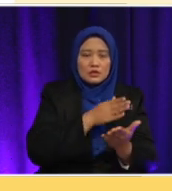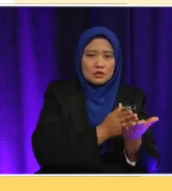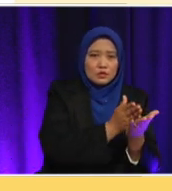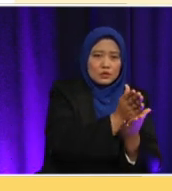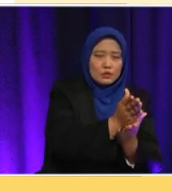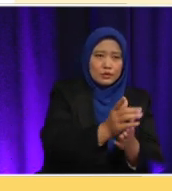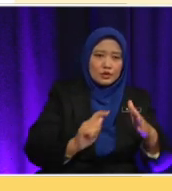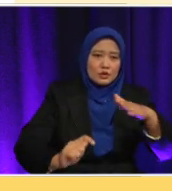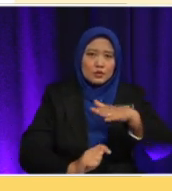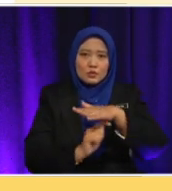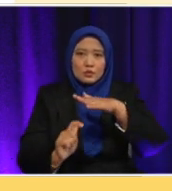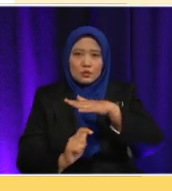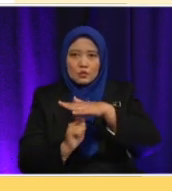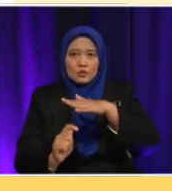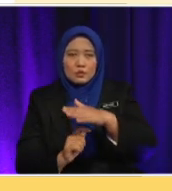hidupkan